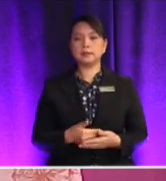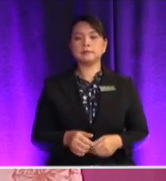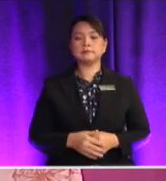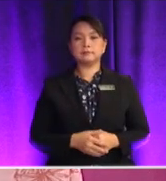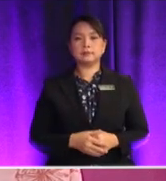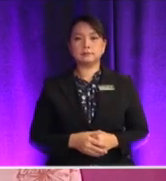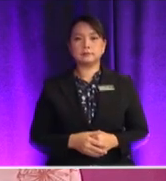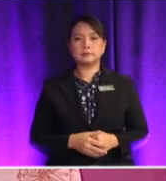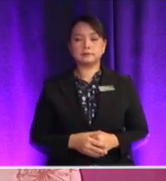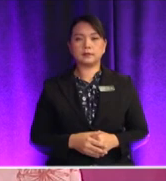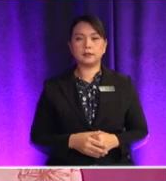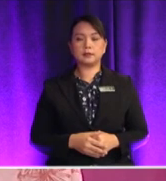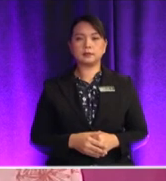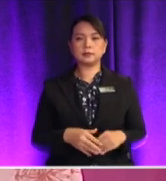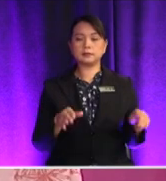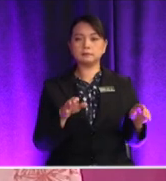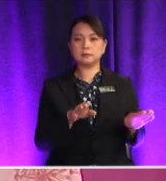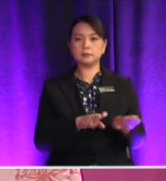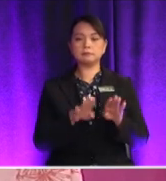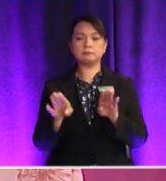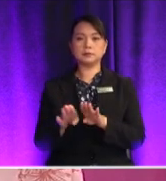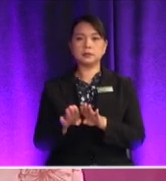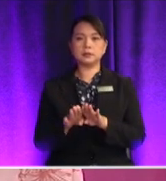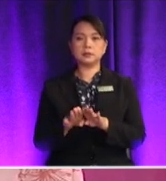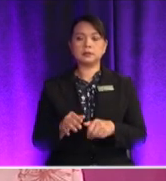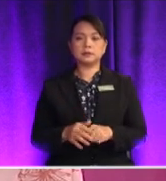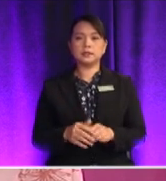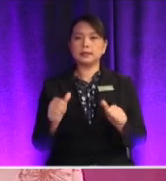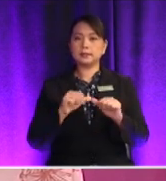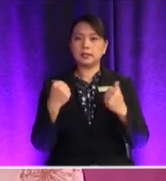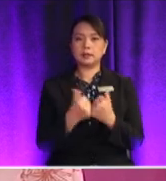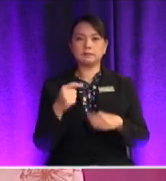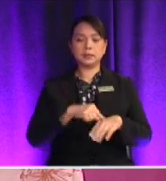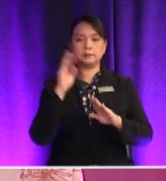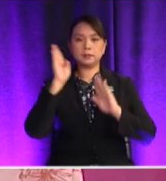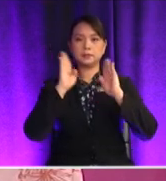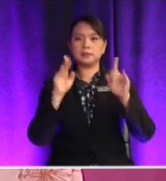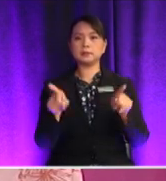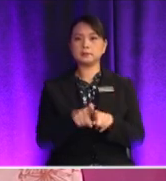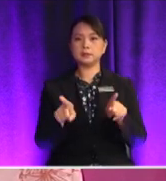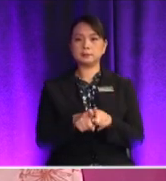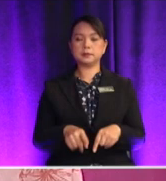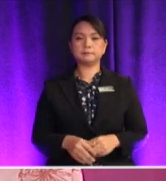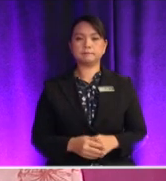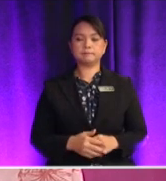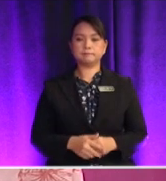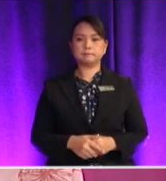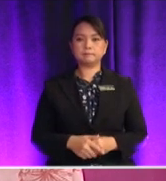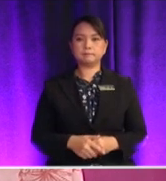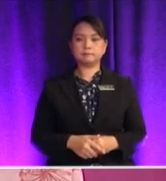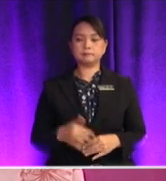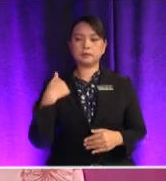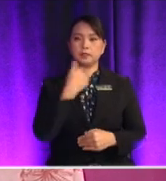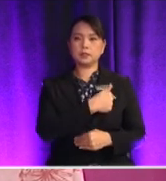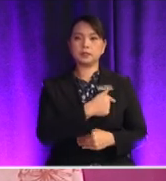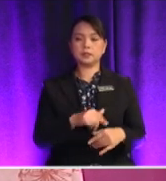agama, setiap kaum bagi di Malaysia, betul? Inilah kita sama mainkan peranan. Kita bukan kita perlu mengharapkan okey kaum